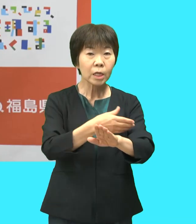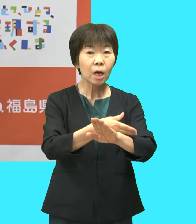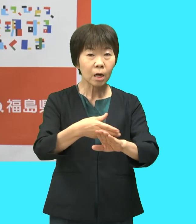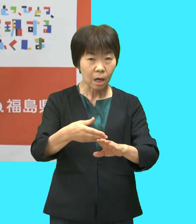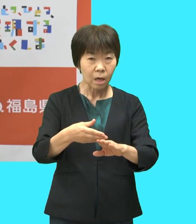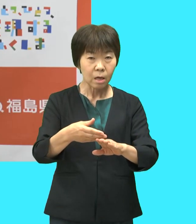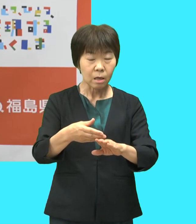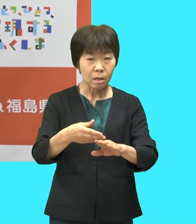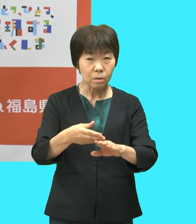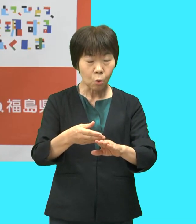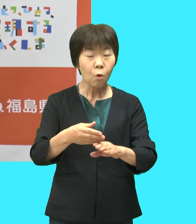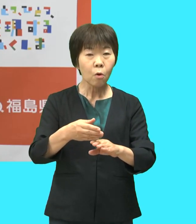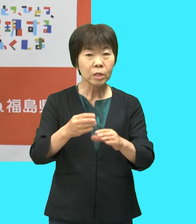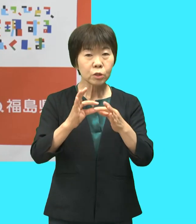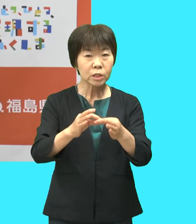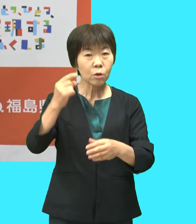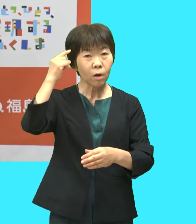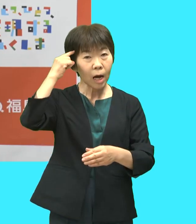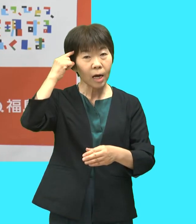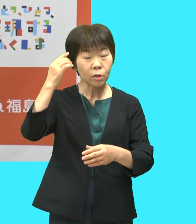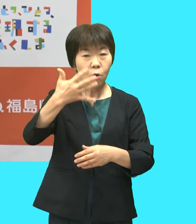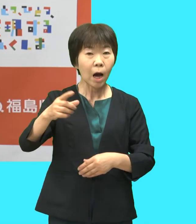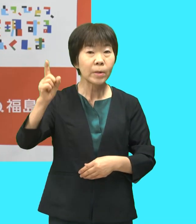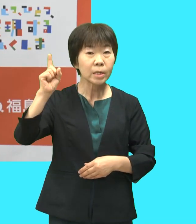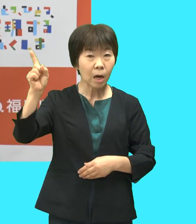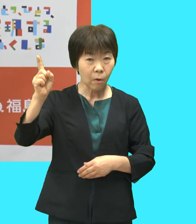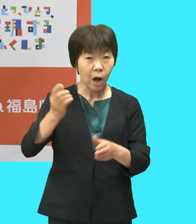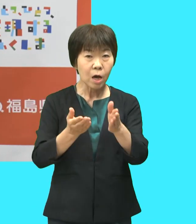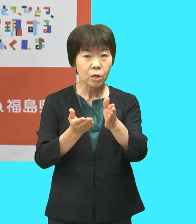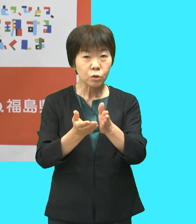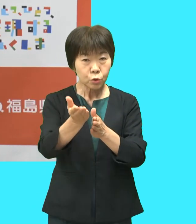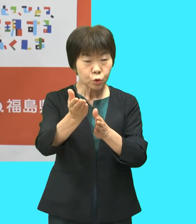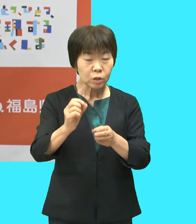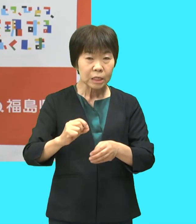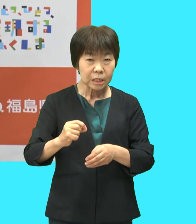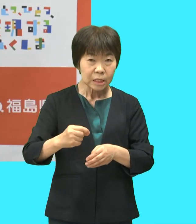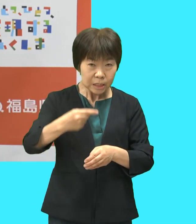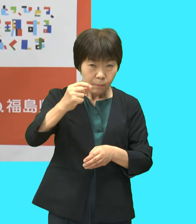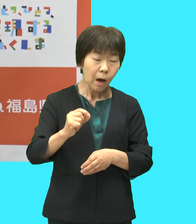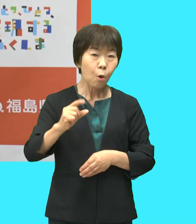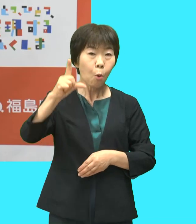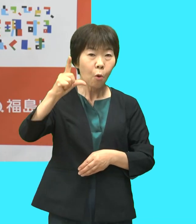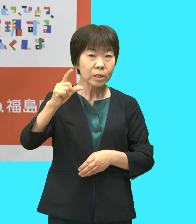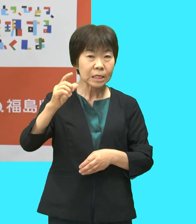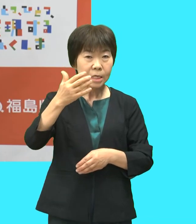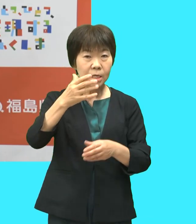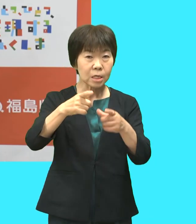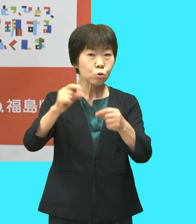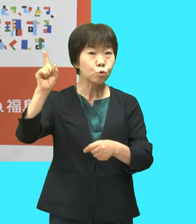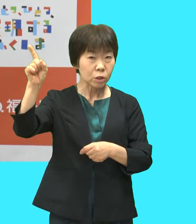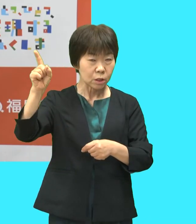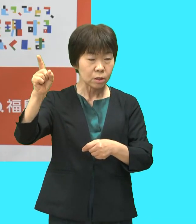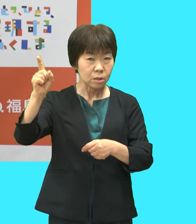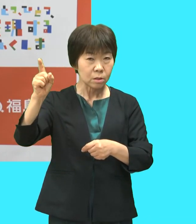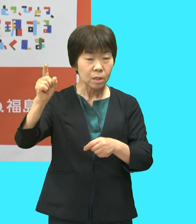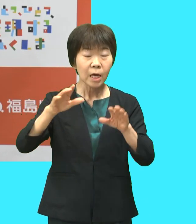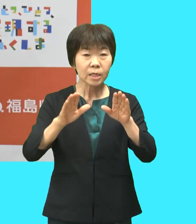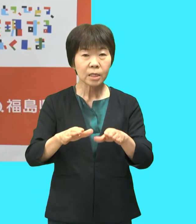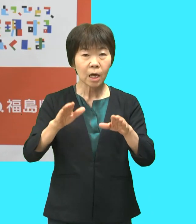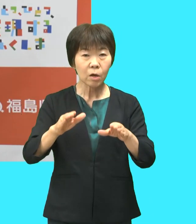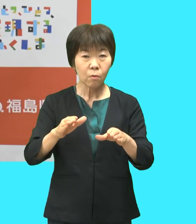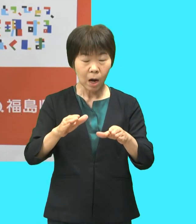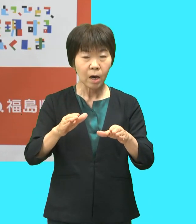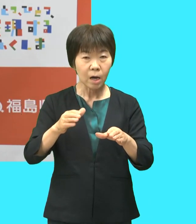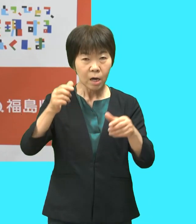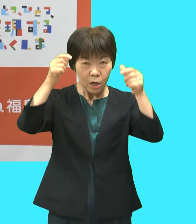知事の受け止めと、あとアメリカは県産品の輸出が最も多い国ですけれども、現状 農畜産物は牛肉